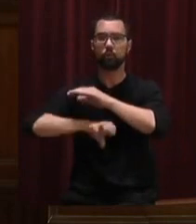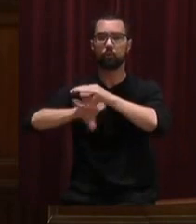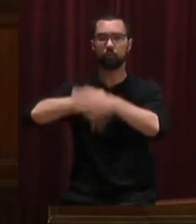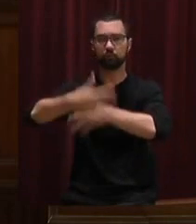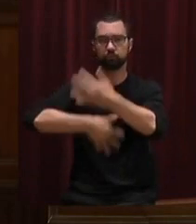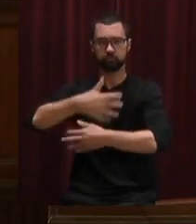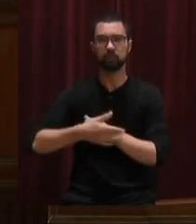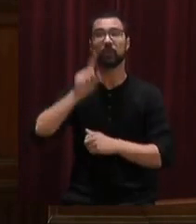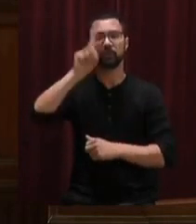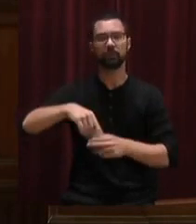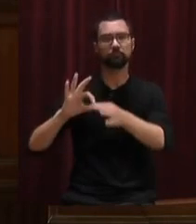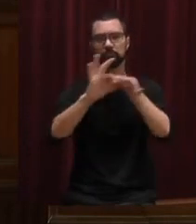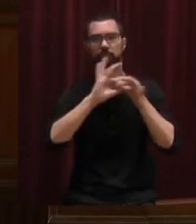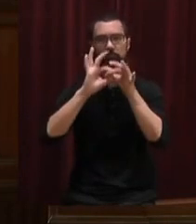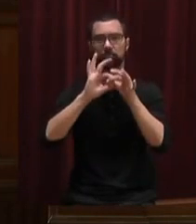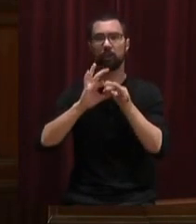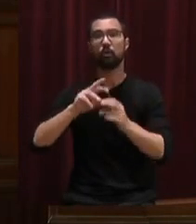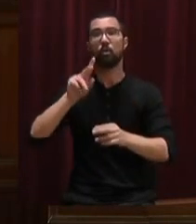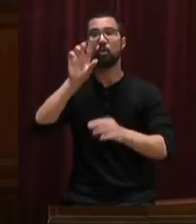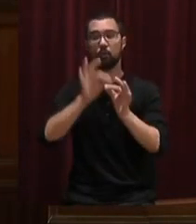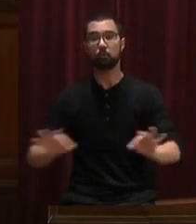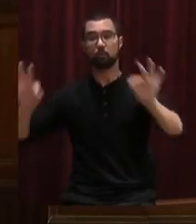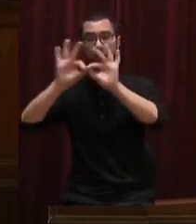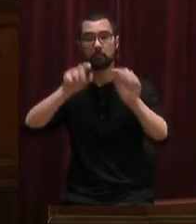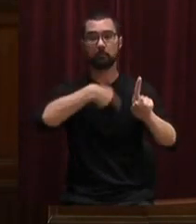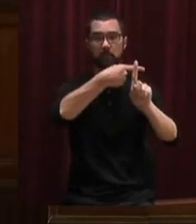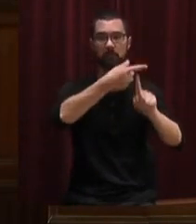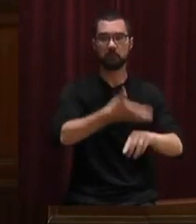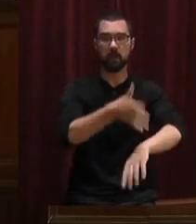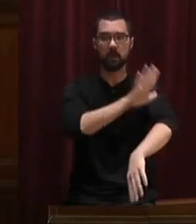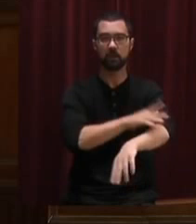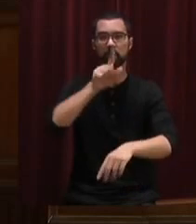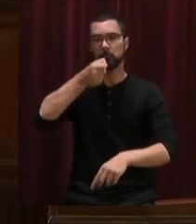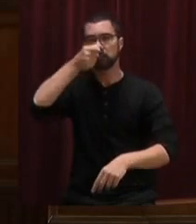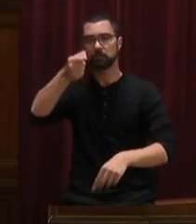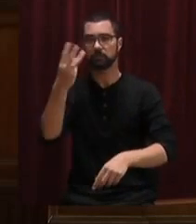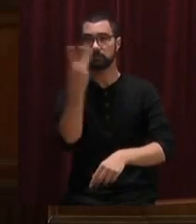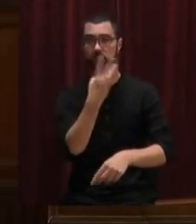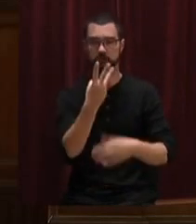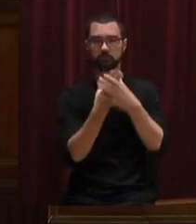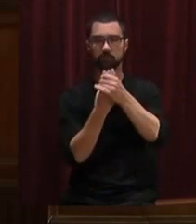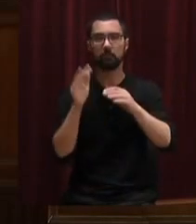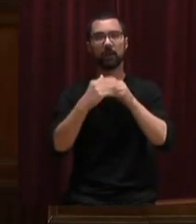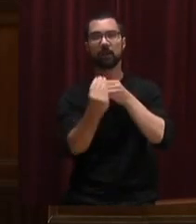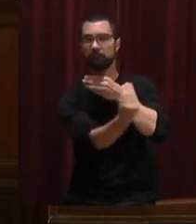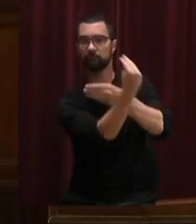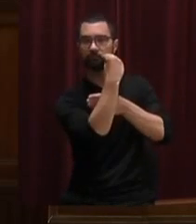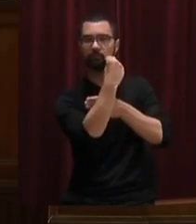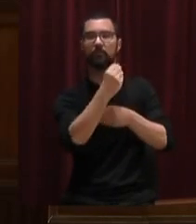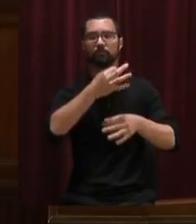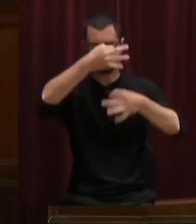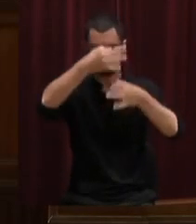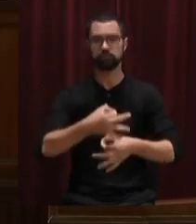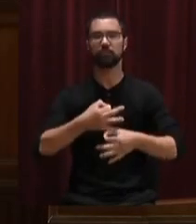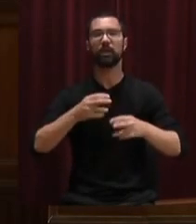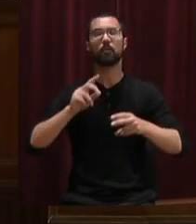unitat d'acció pactada entre Unides Podem, Més per Mallorca i el Partit Socialista per recuperar el finançament de les polítiques de